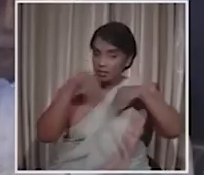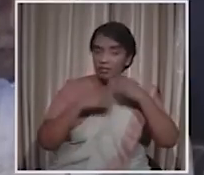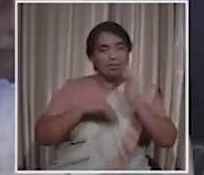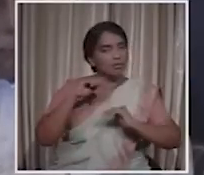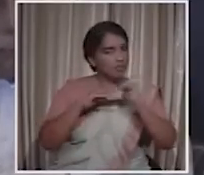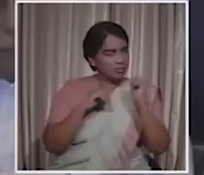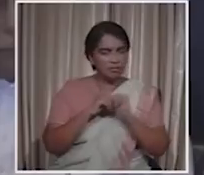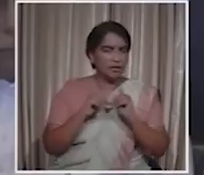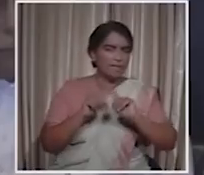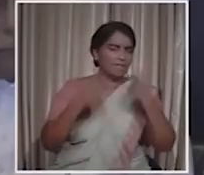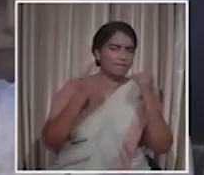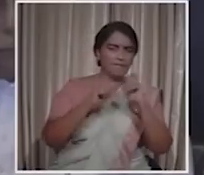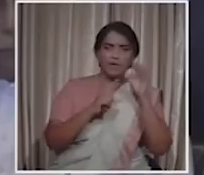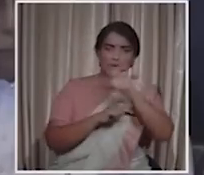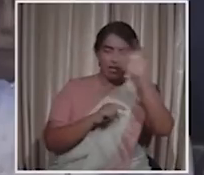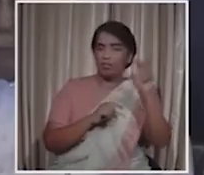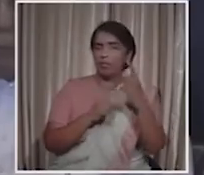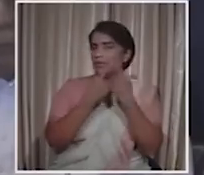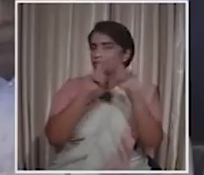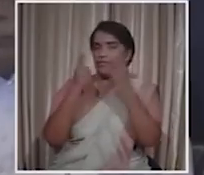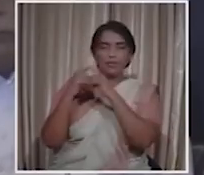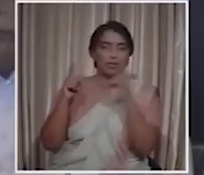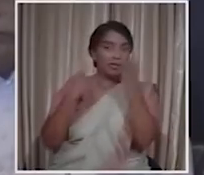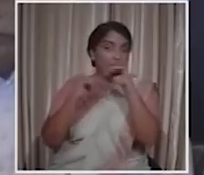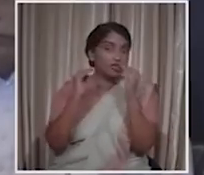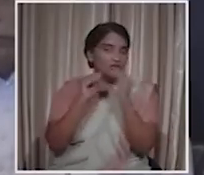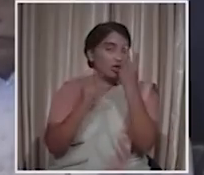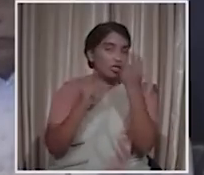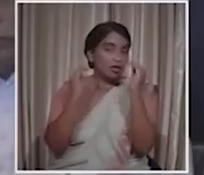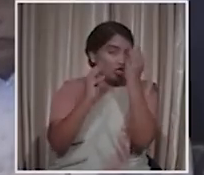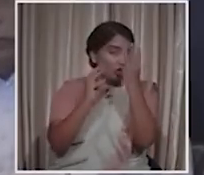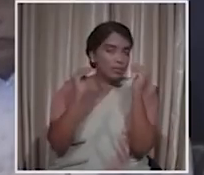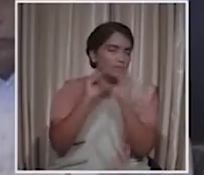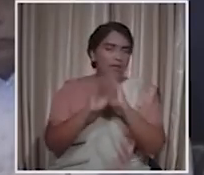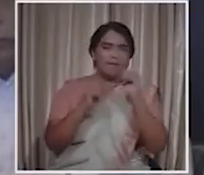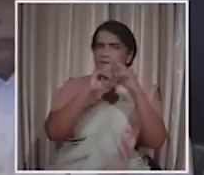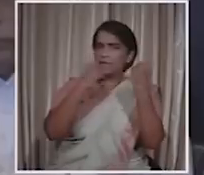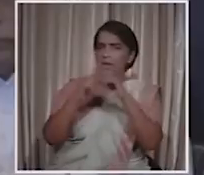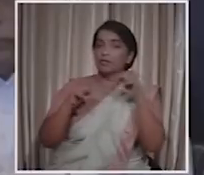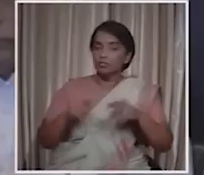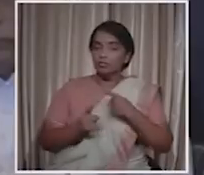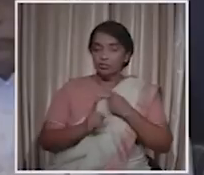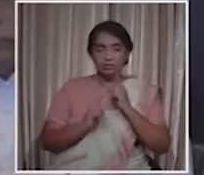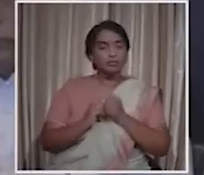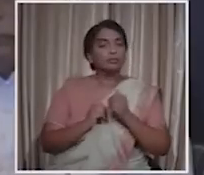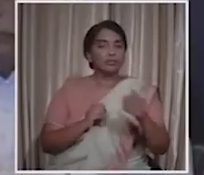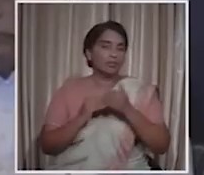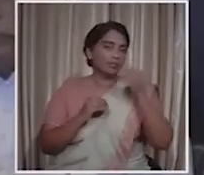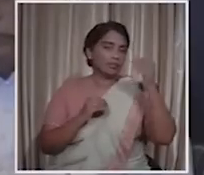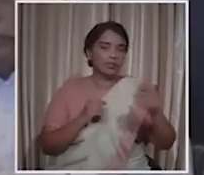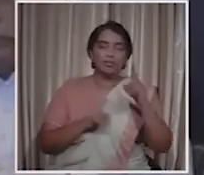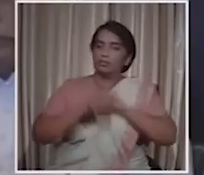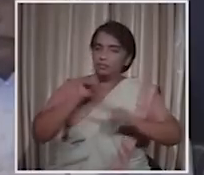ක්‍රමවේදීන් වෙනස්කම් තියෙනවා. මේ රටවල් තුනම ක්‍රම තුනකින් තමයි ඒ සහාය දෙන්නේ. දැන් මේක එක ස්ථාවරයකට ගේන්න තමයි ටික කලක් අපිට